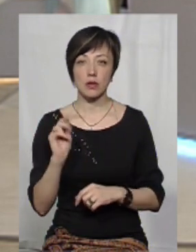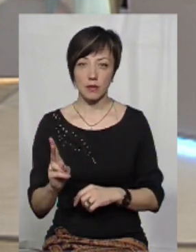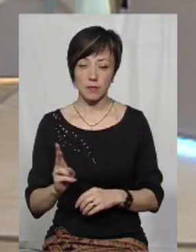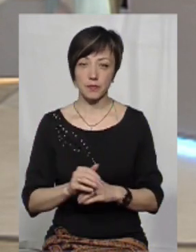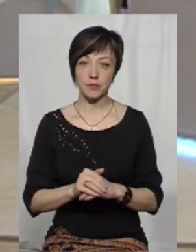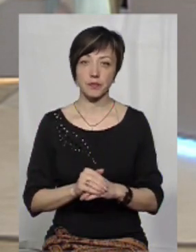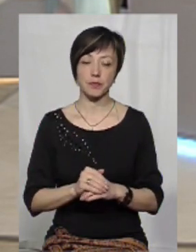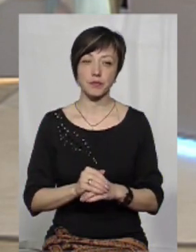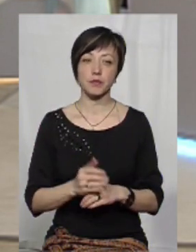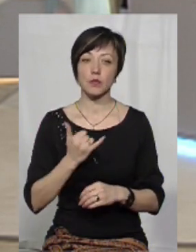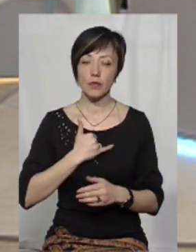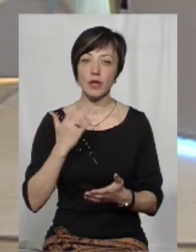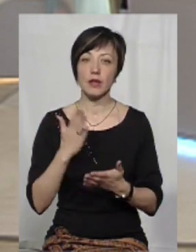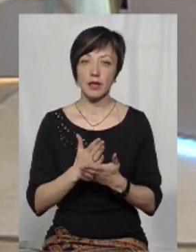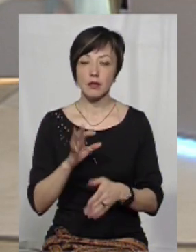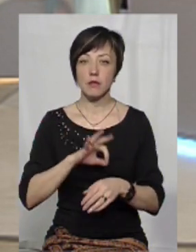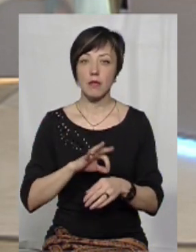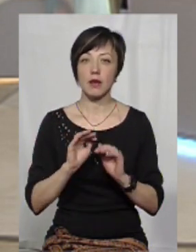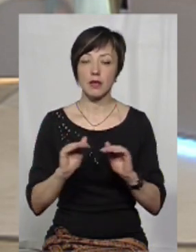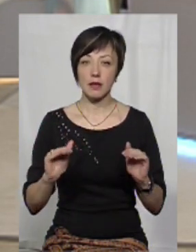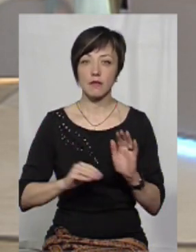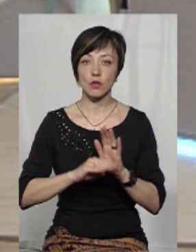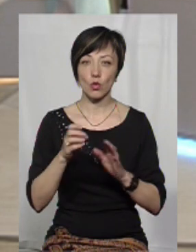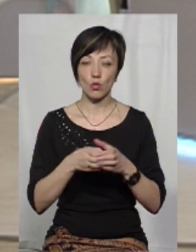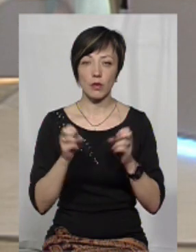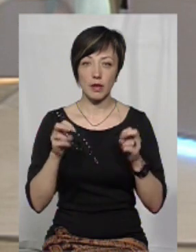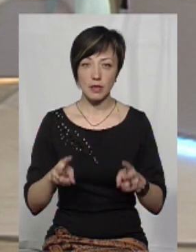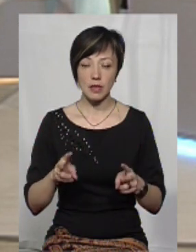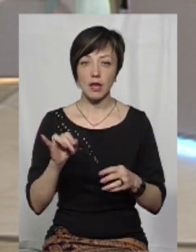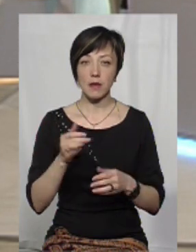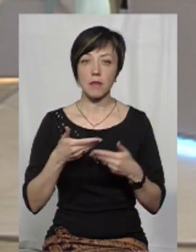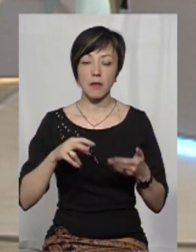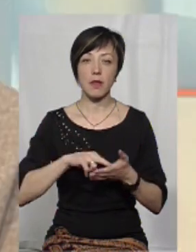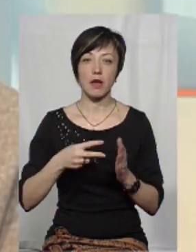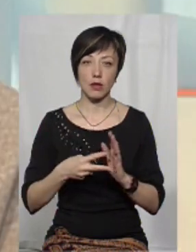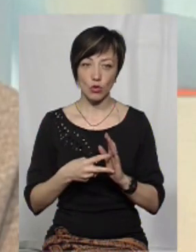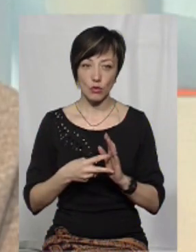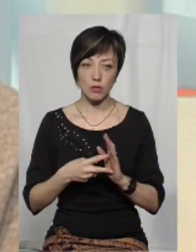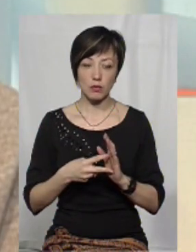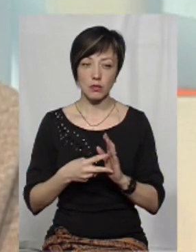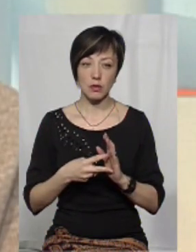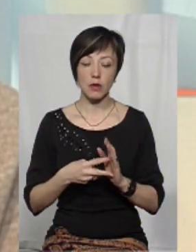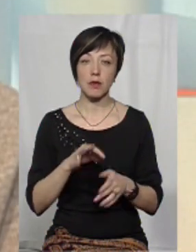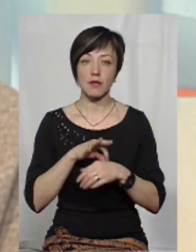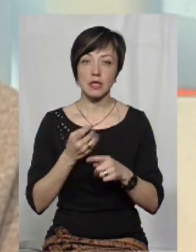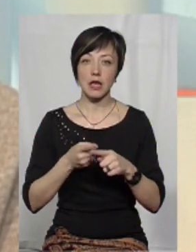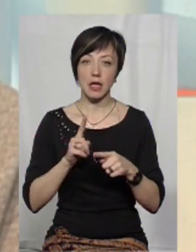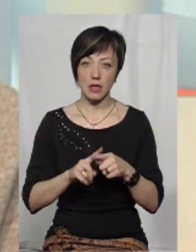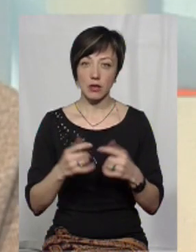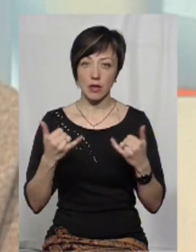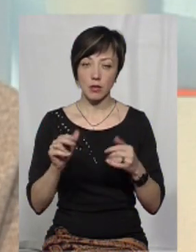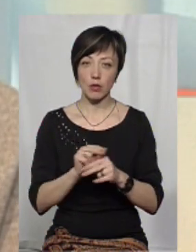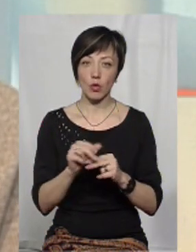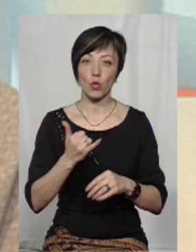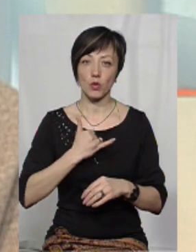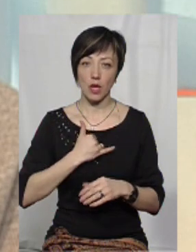рака. И у нас есть больные, которые имеют высокие группы риска, и мы планируем провести эти блоки